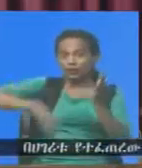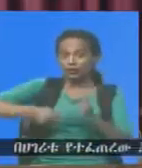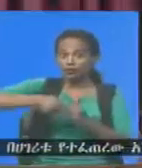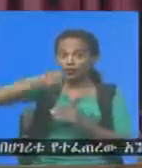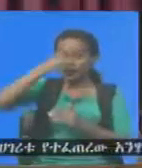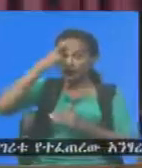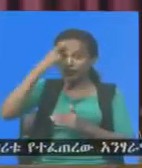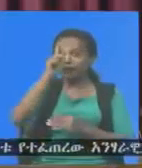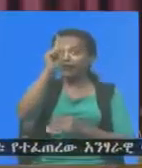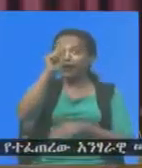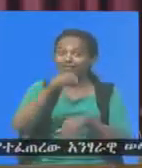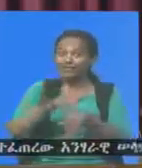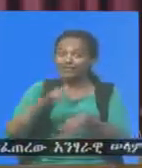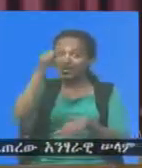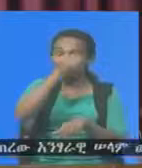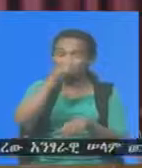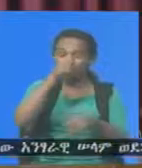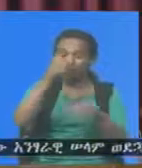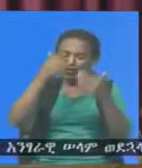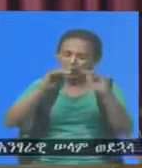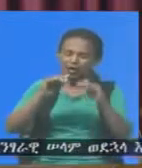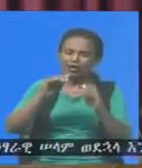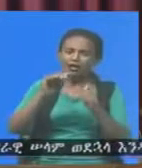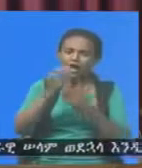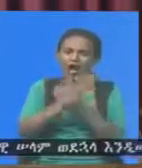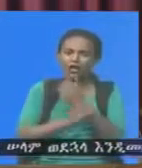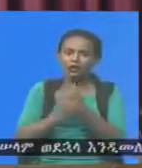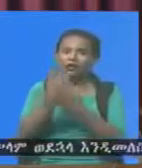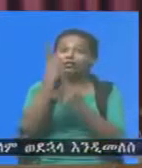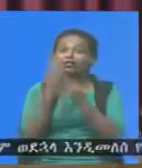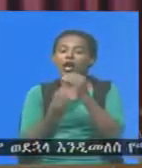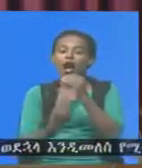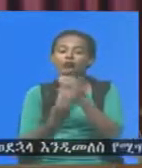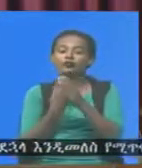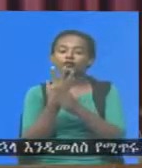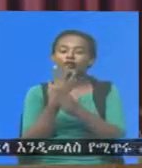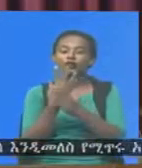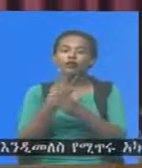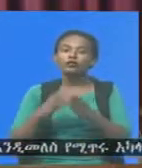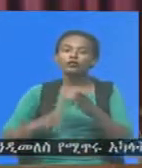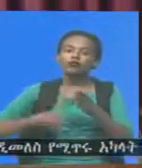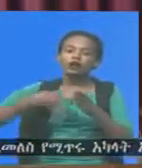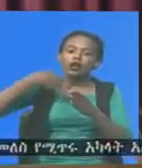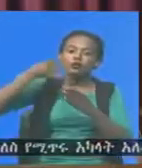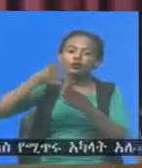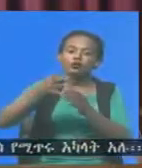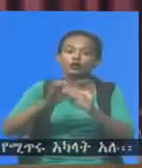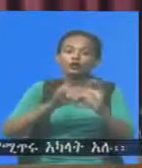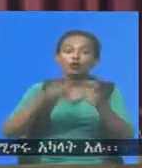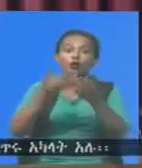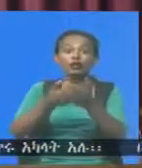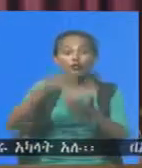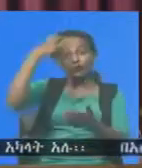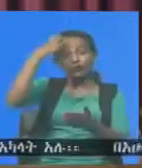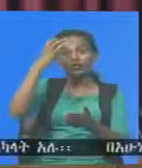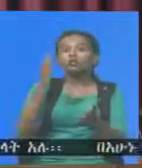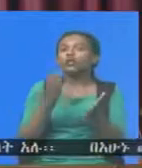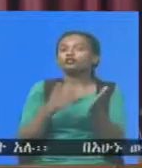በአንድ ጊዜ ኢትዮጵያን የሚያክል ሀገር ኃይል አመንጭቶ ትራንስፖርት አድርጎ ማድረስ ለመንግስት ያስቸግራል።